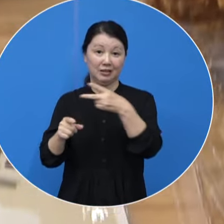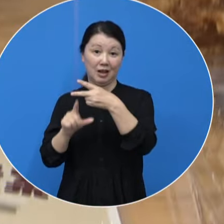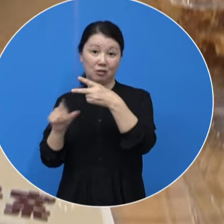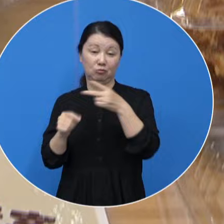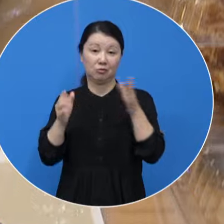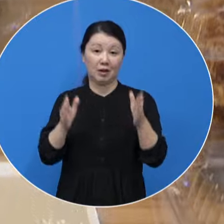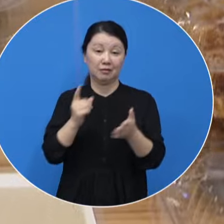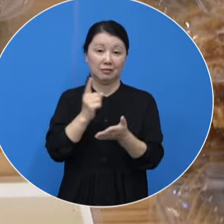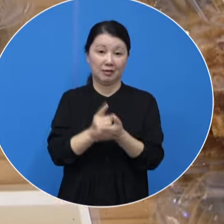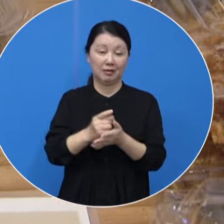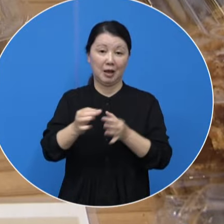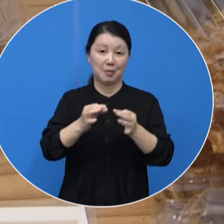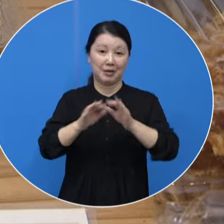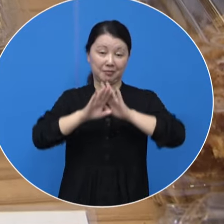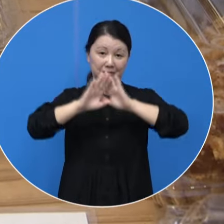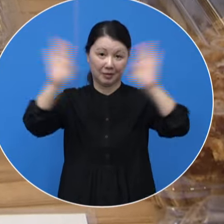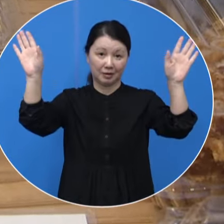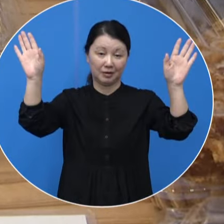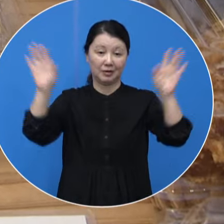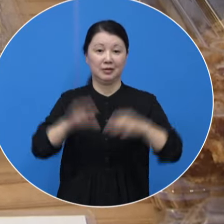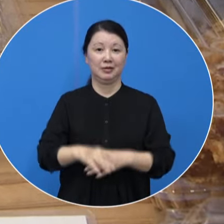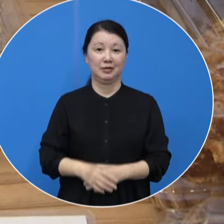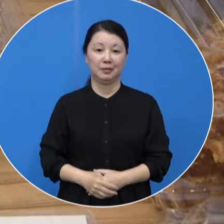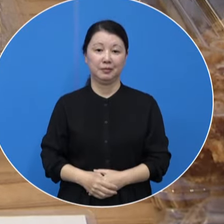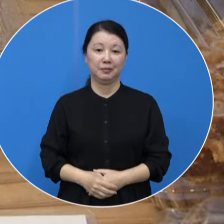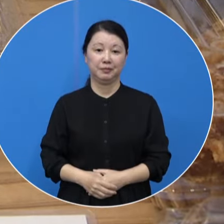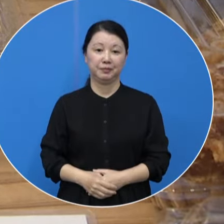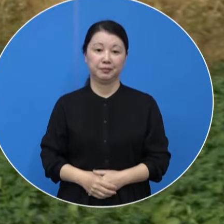月まで期間限定で販売されました。